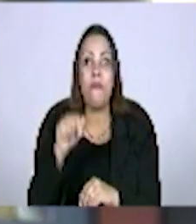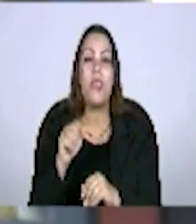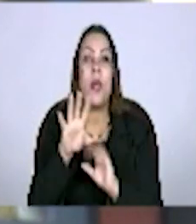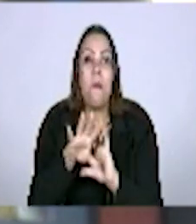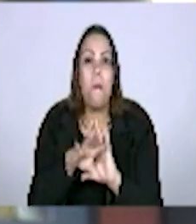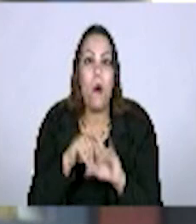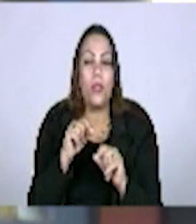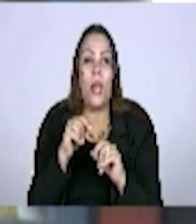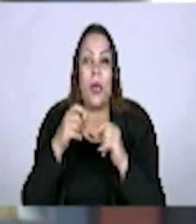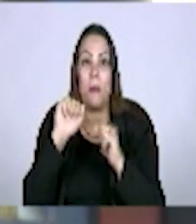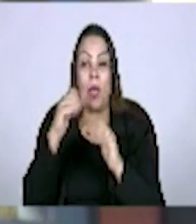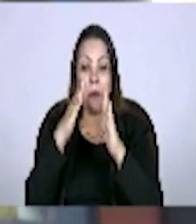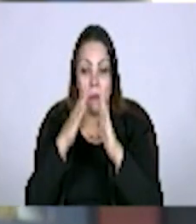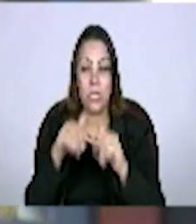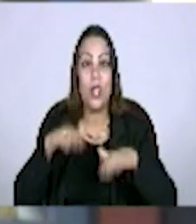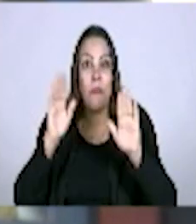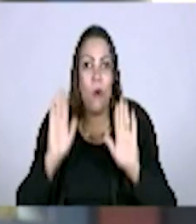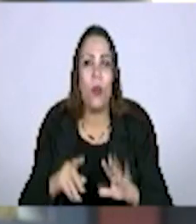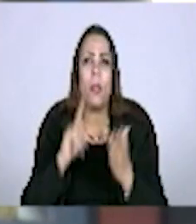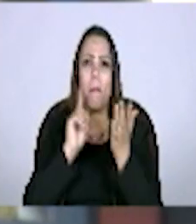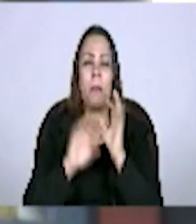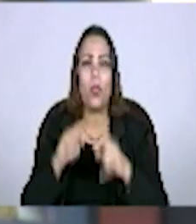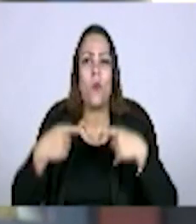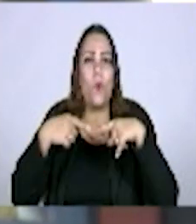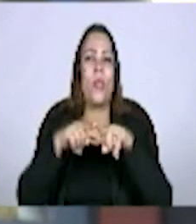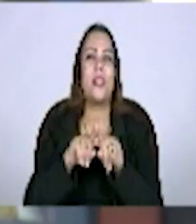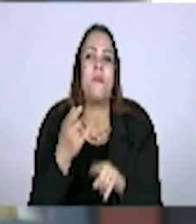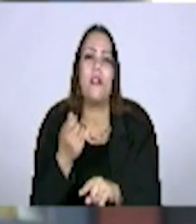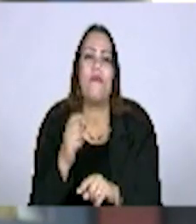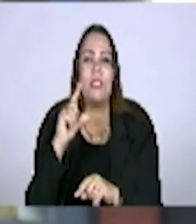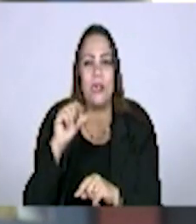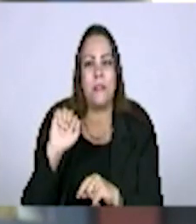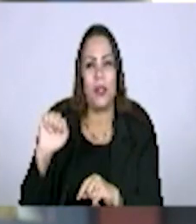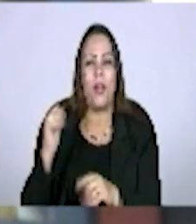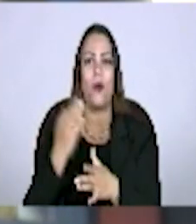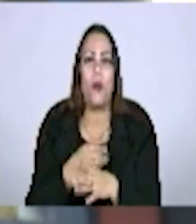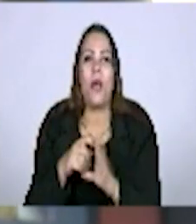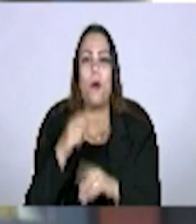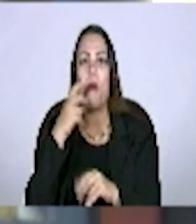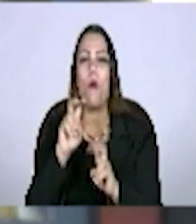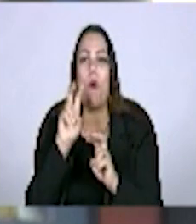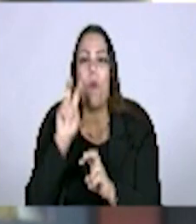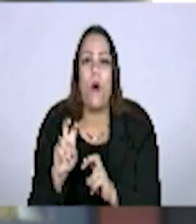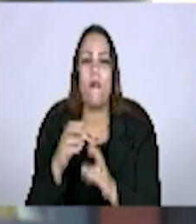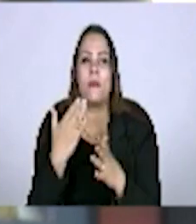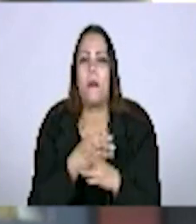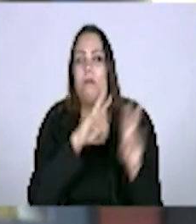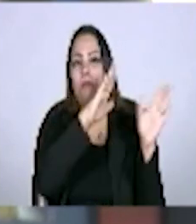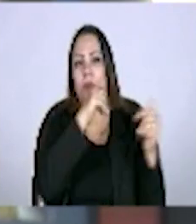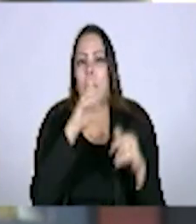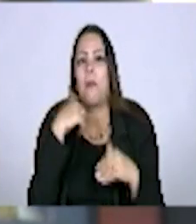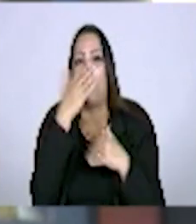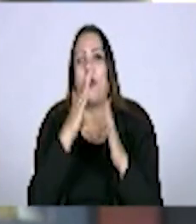منتج محلي والمنتج المحلي يصبح مناسب للسعر المحلي ويتوقف مساله الاست را من الخارج